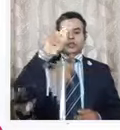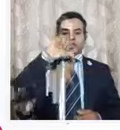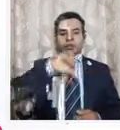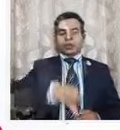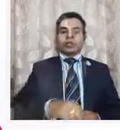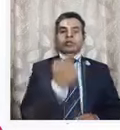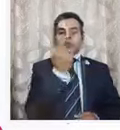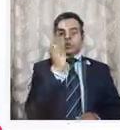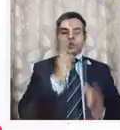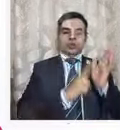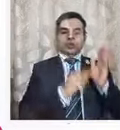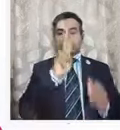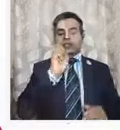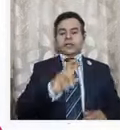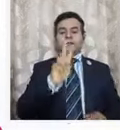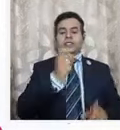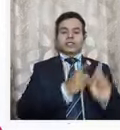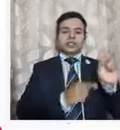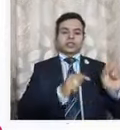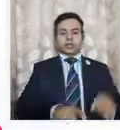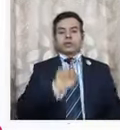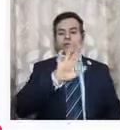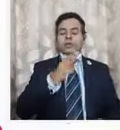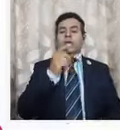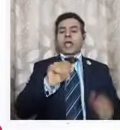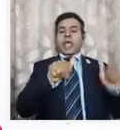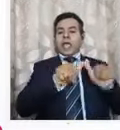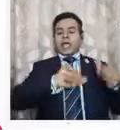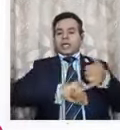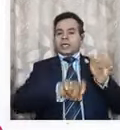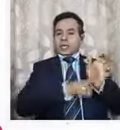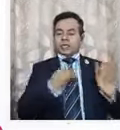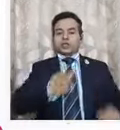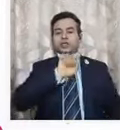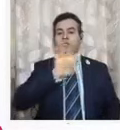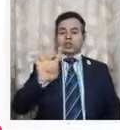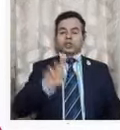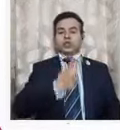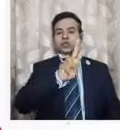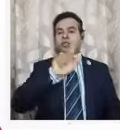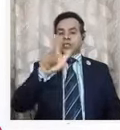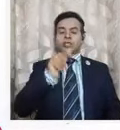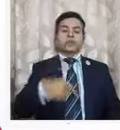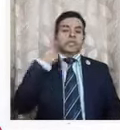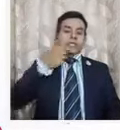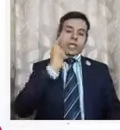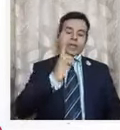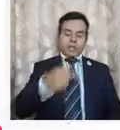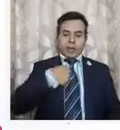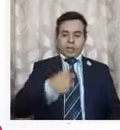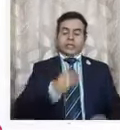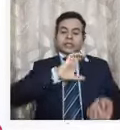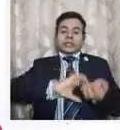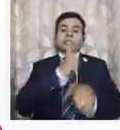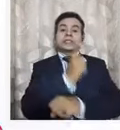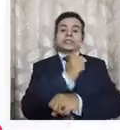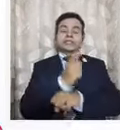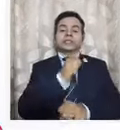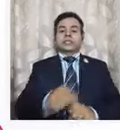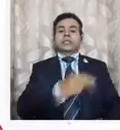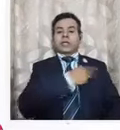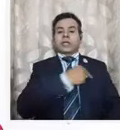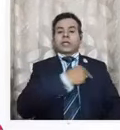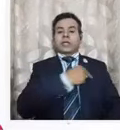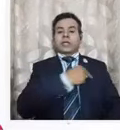অতিরিক্ত মহাপরিচালক প্রশাসন স্বাস্থ্য অধিদপ্তর, কোভিড-19 দৈনিক স্বাস্থ্য বুলেটিন নিয়ে আপনাদের সামনে হাজির হয়েছি। তথ্য